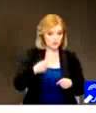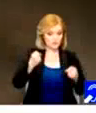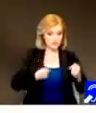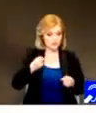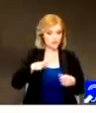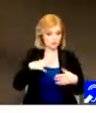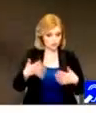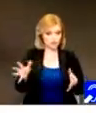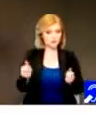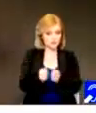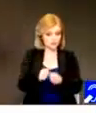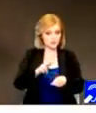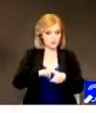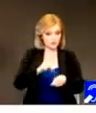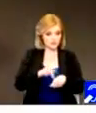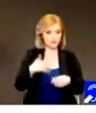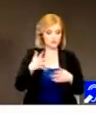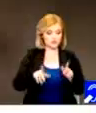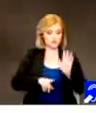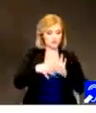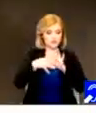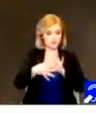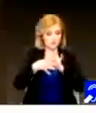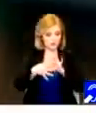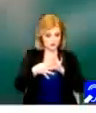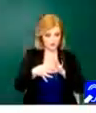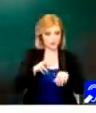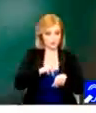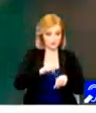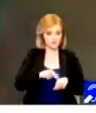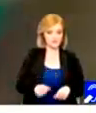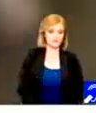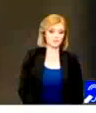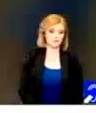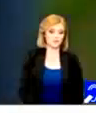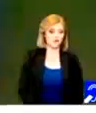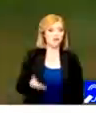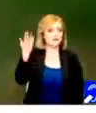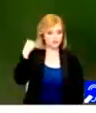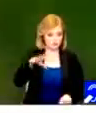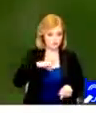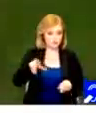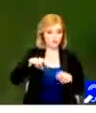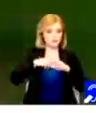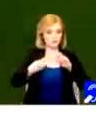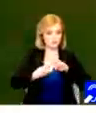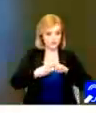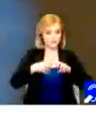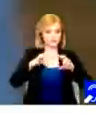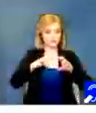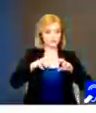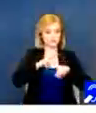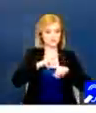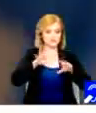prins, suspectul și-a recunoscut vina și a declarat că a vândut vehiculul unei alte persoane. Tânărul a mai fost judecat anterior pentru furt. Dacă